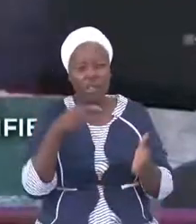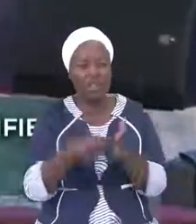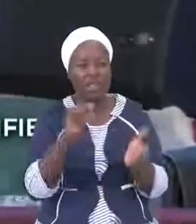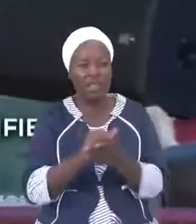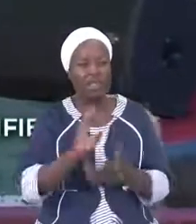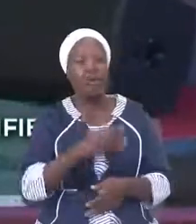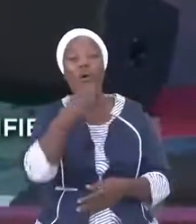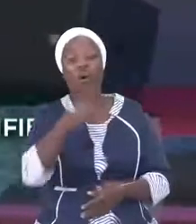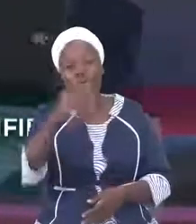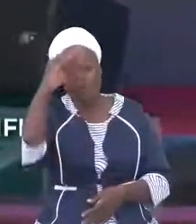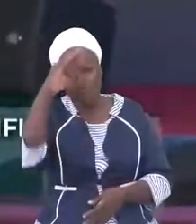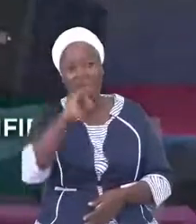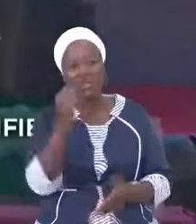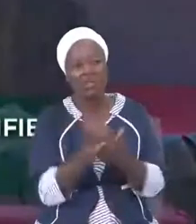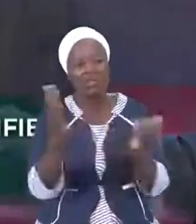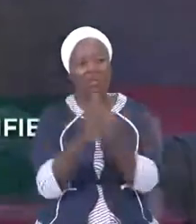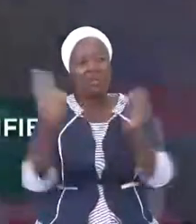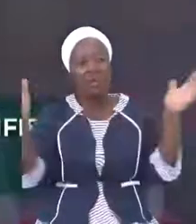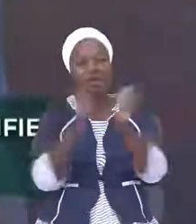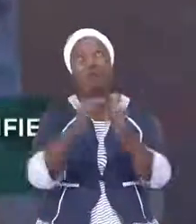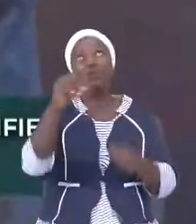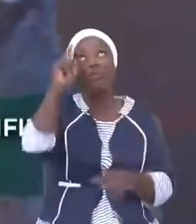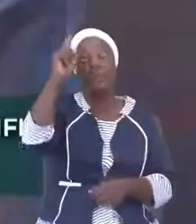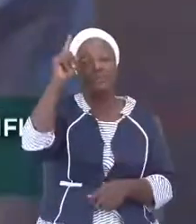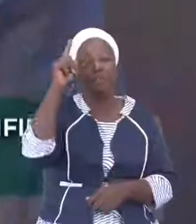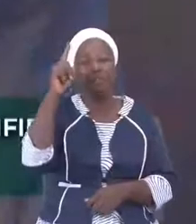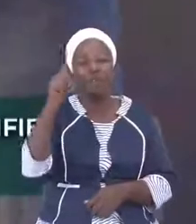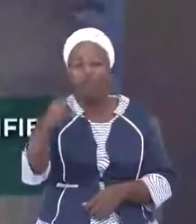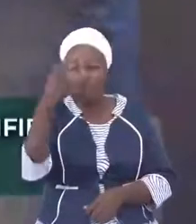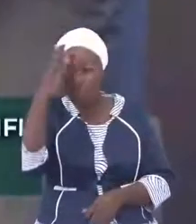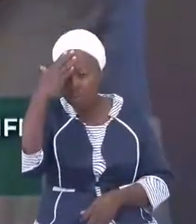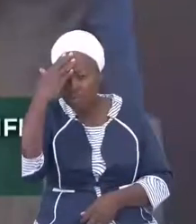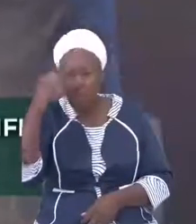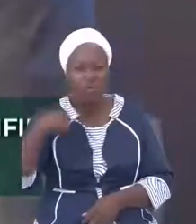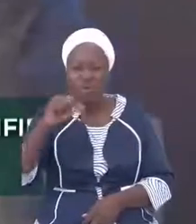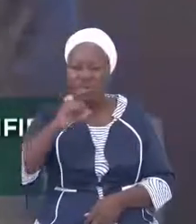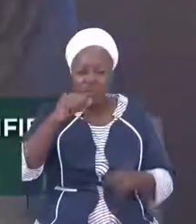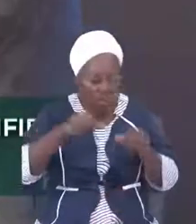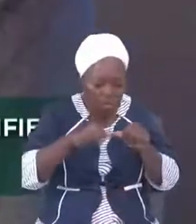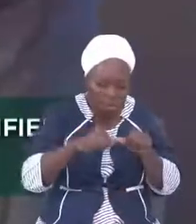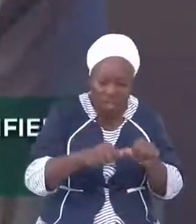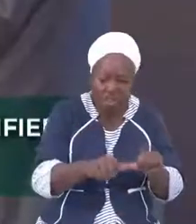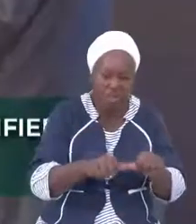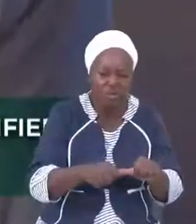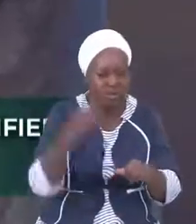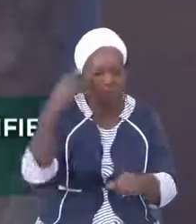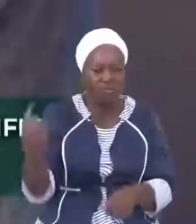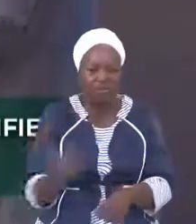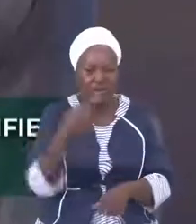Romains 6, 6. Sachant que notre vieil homme a été crucifié avec lui. Vous savez, il n'y a pas de